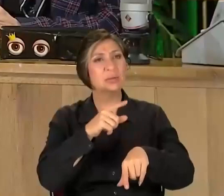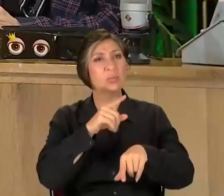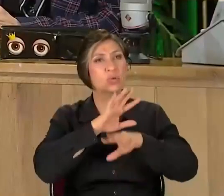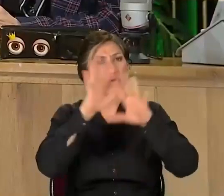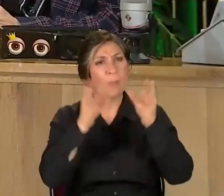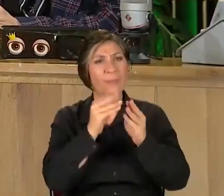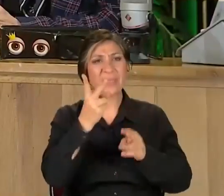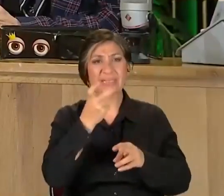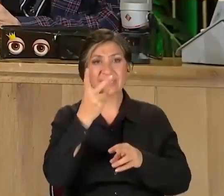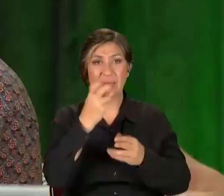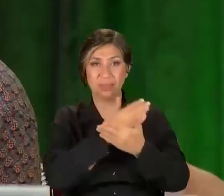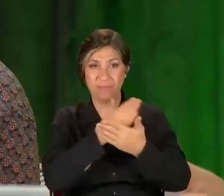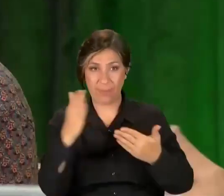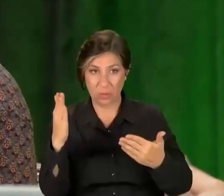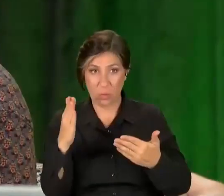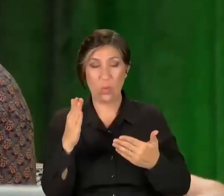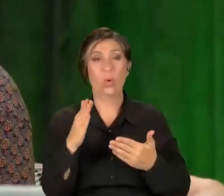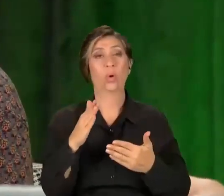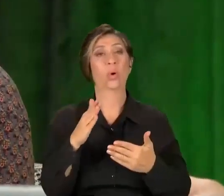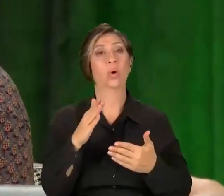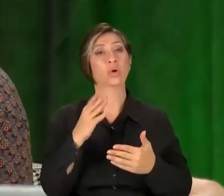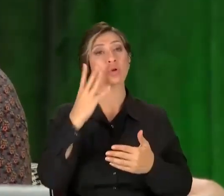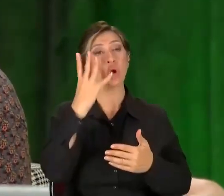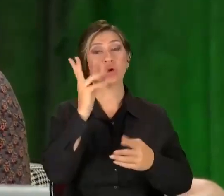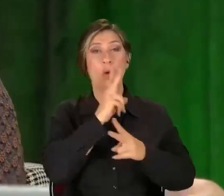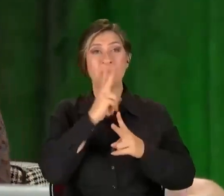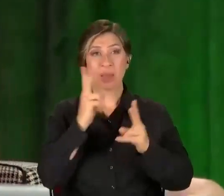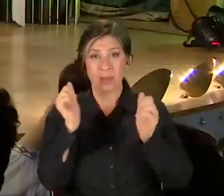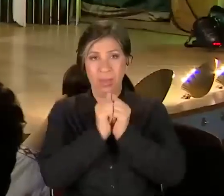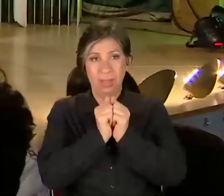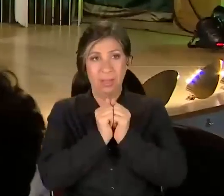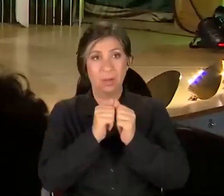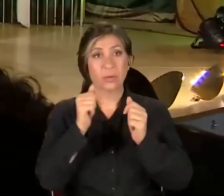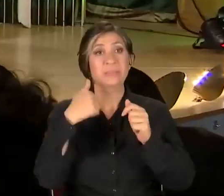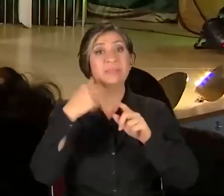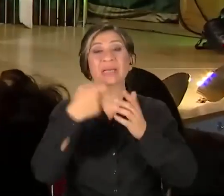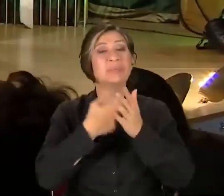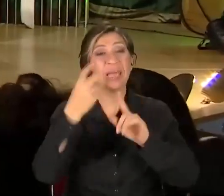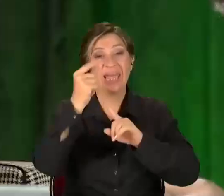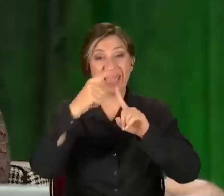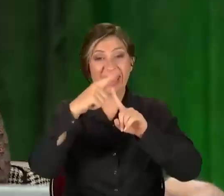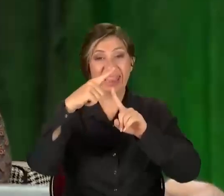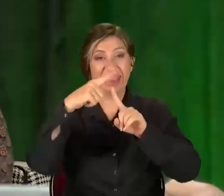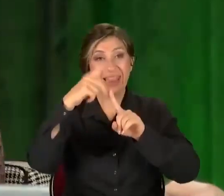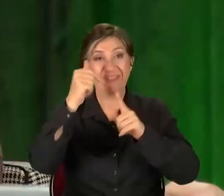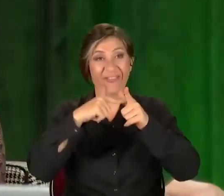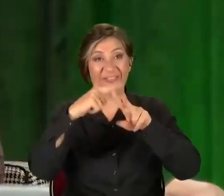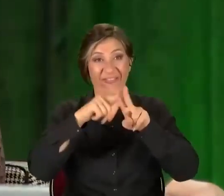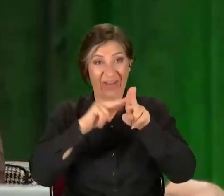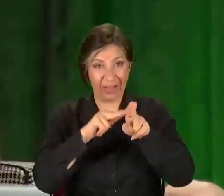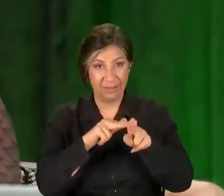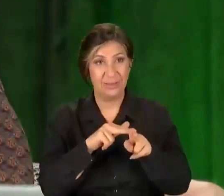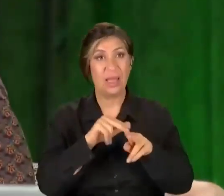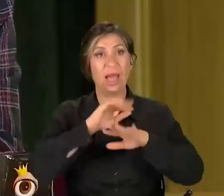Bu gösteri yaklaşık 2 saat sürüyor. Çok iyi abi. Ve işte 4 komedyen bir yere geldik. İttifak bu arada adımız. Aa! Bir isim de bulduk. İttifak çok